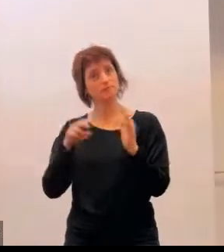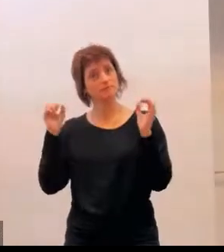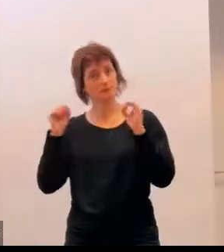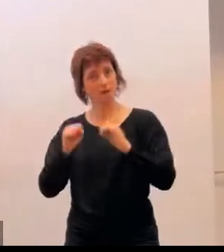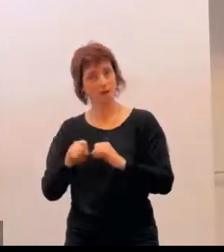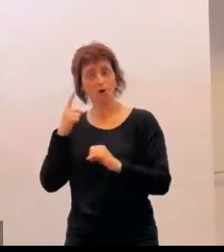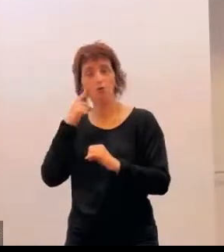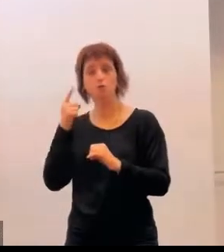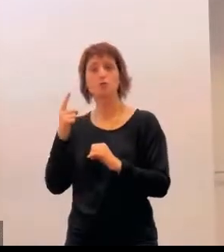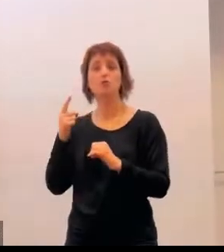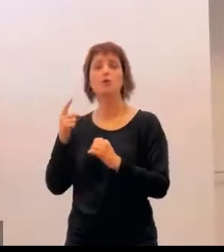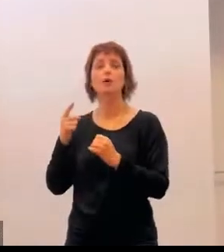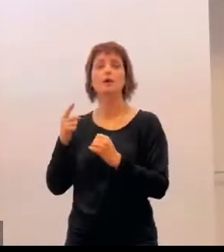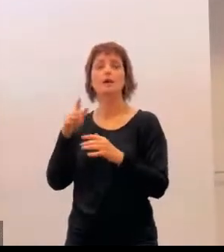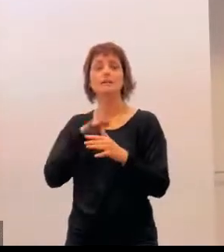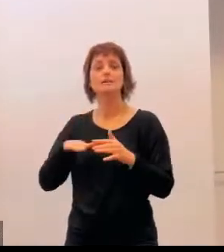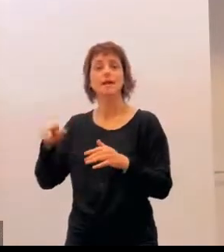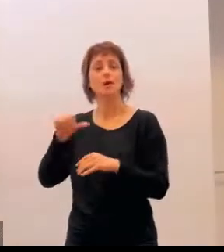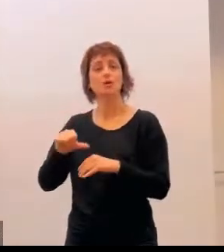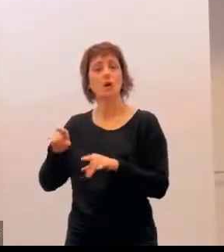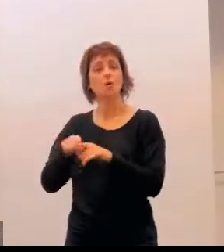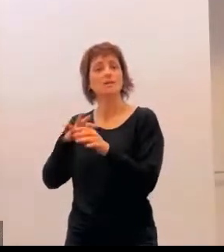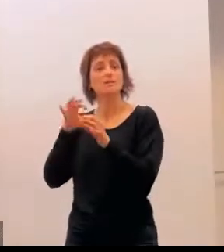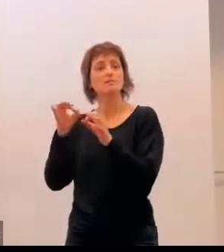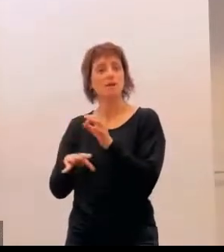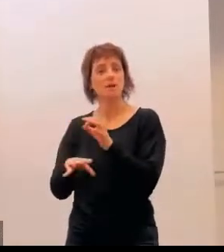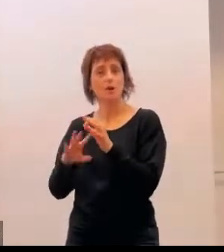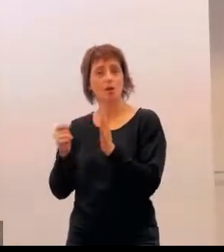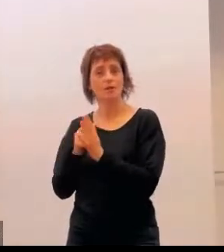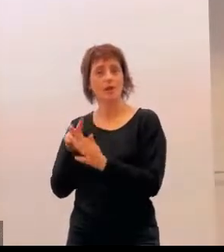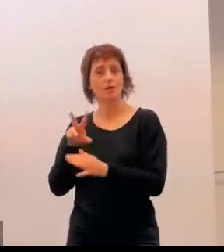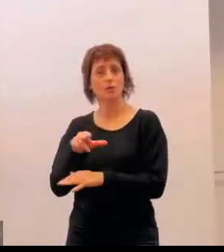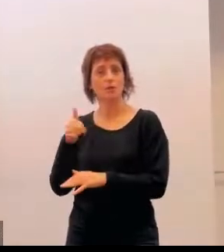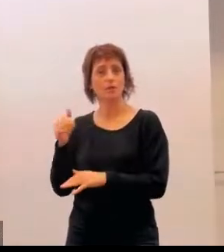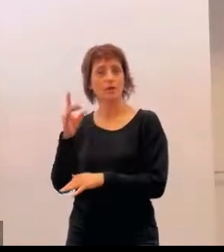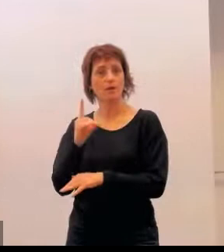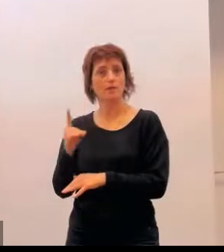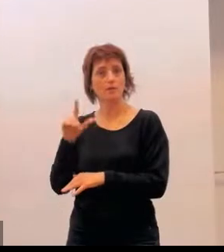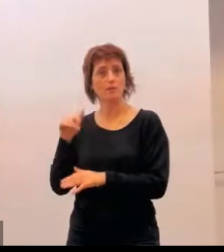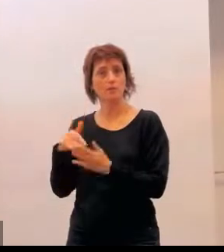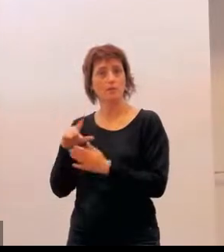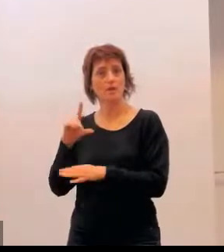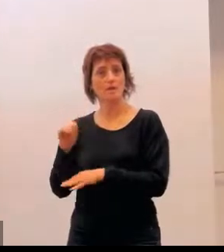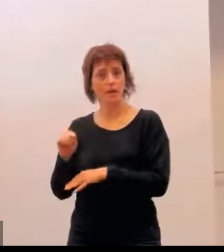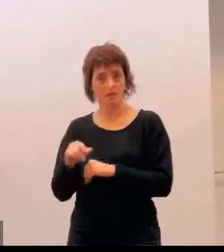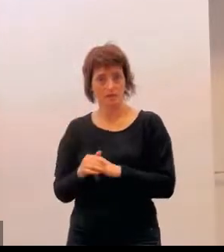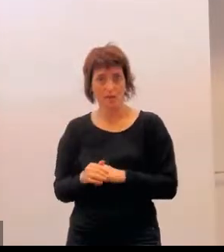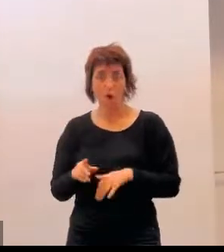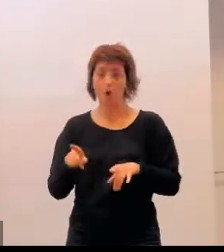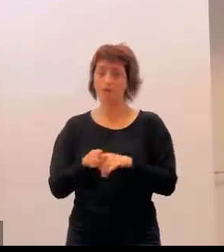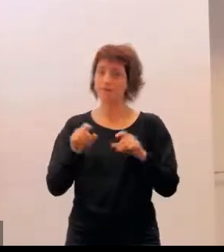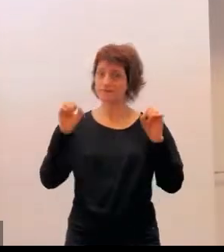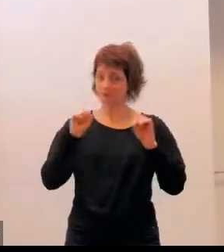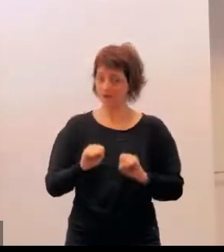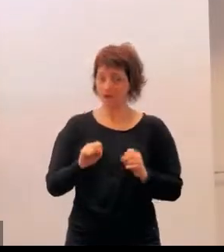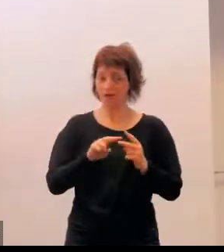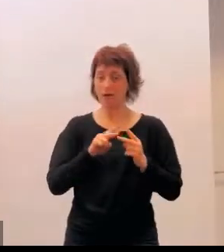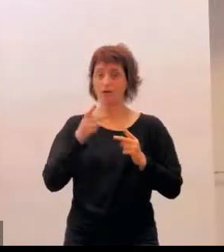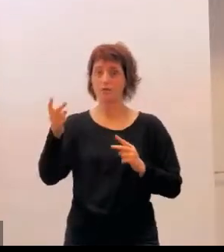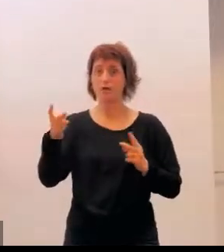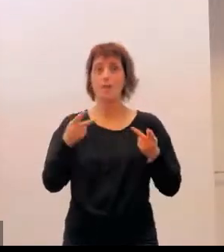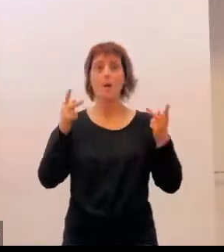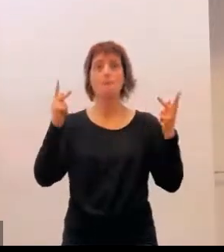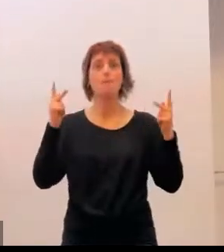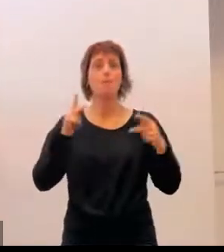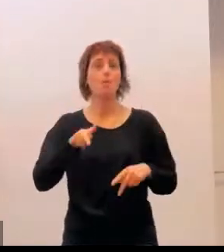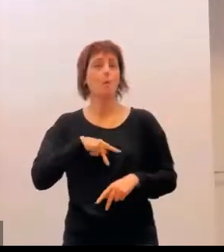d'Austrasie et du bilan prévisionnel actualisé au 31 décembre 2020, d'autoriser les transferts de propriétés sans soute au